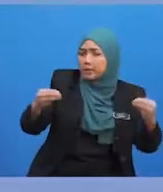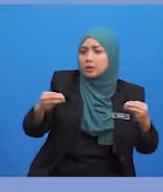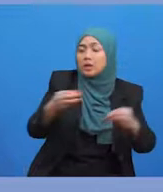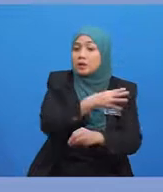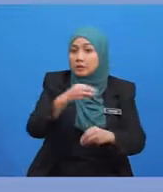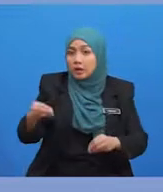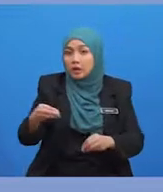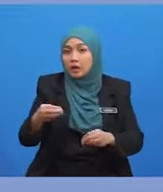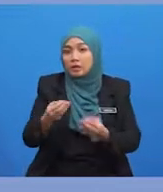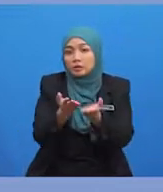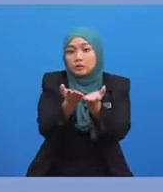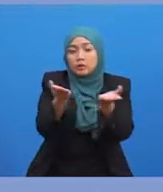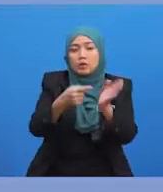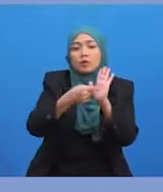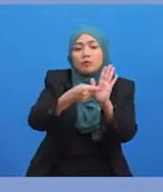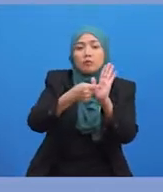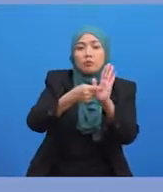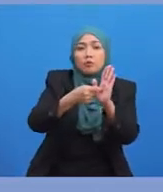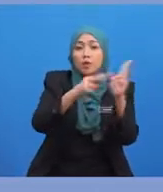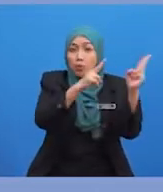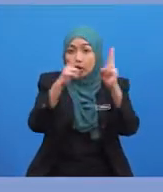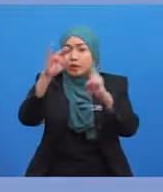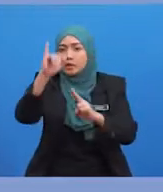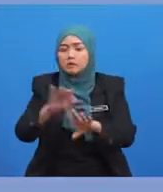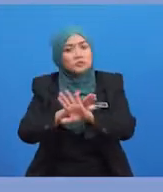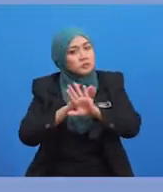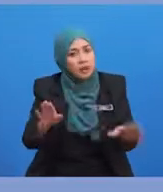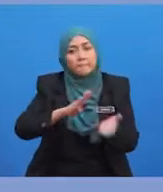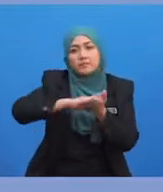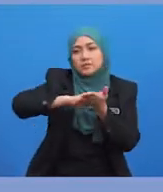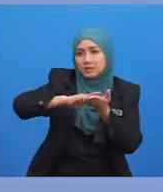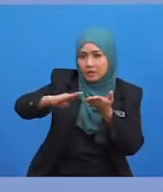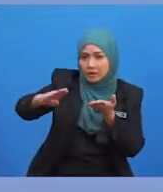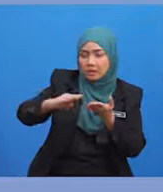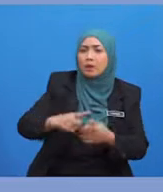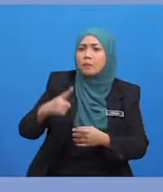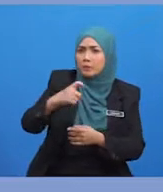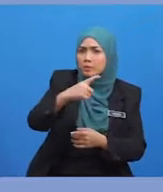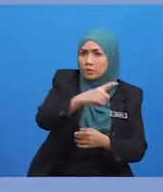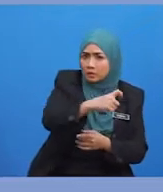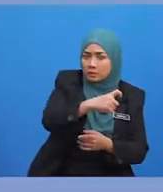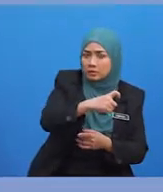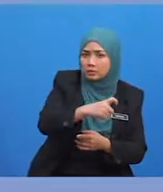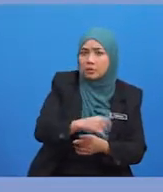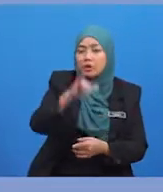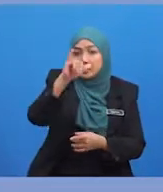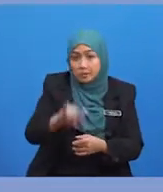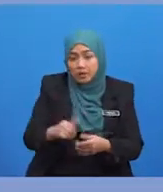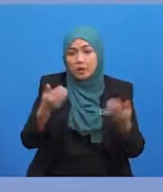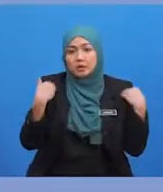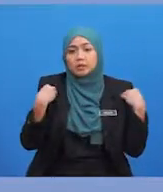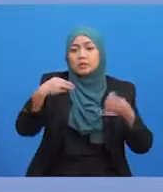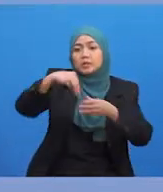terdedah kepada udara yang tidak bersih. Bakteria seperti Salmonella yang terdapat